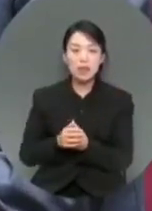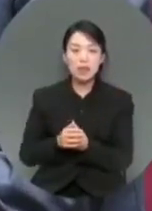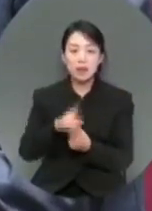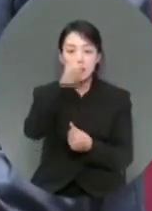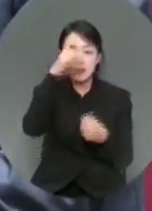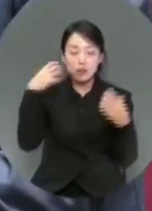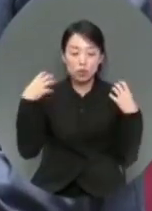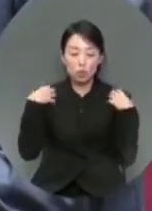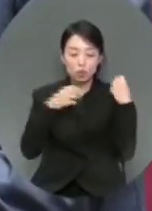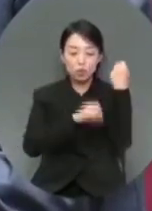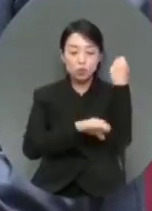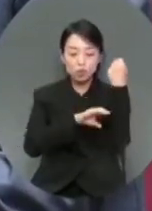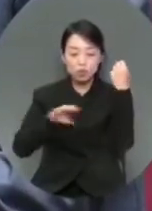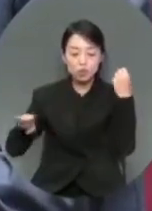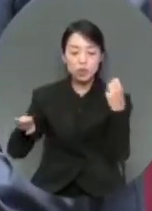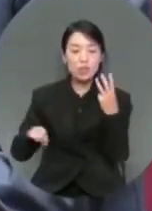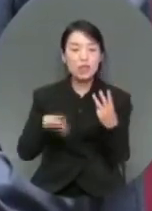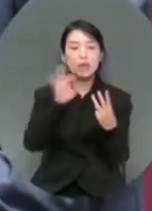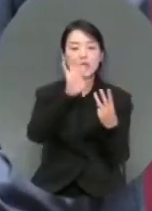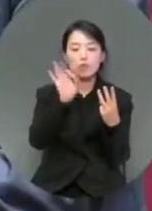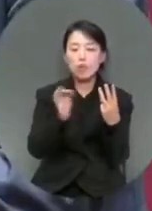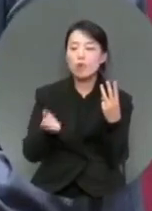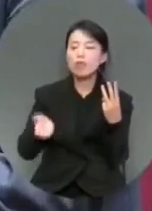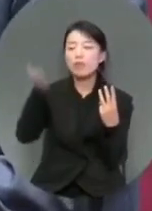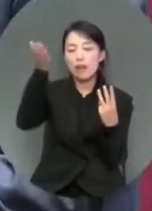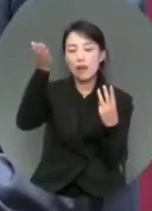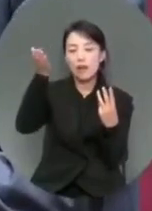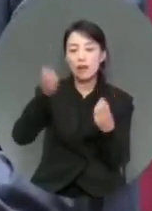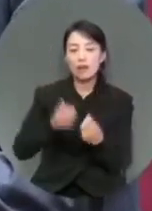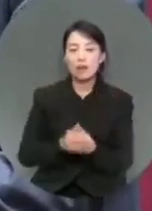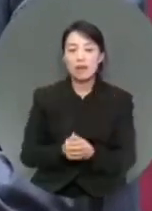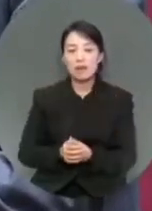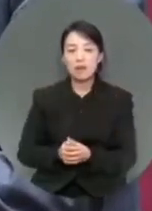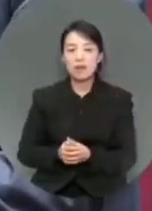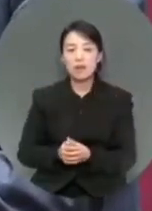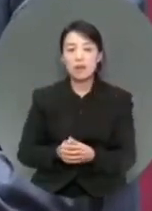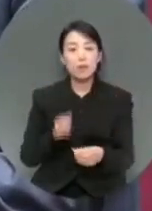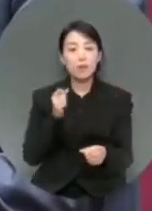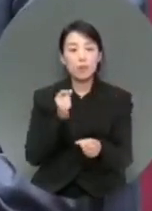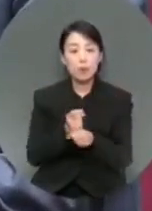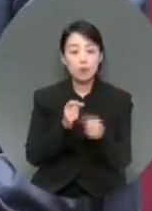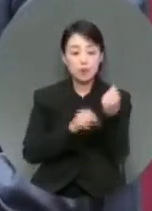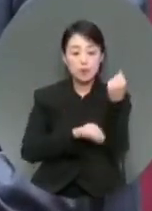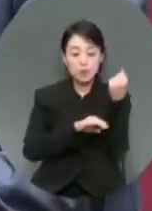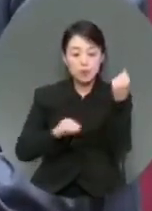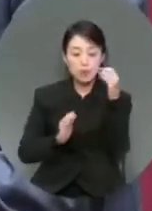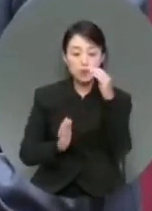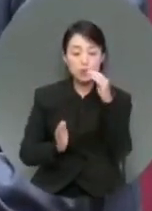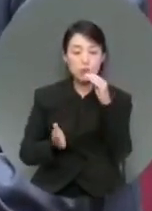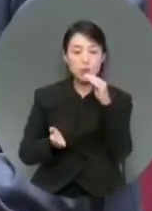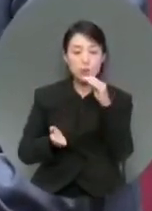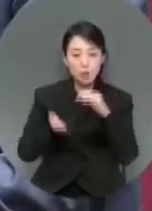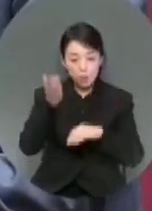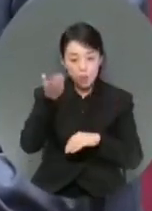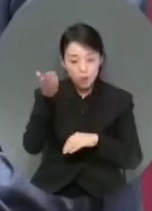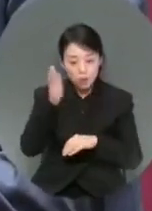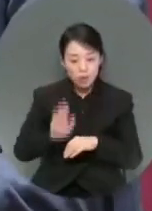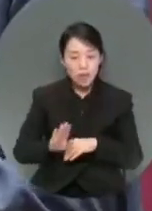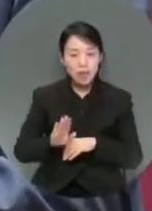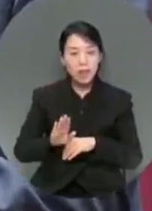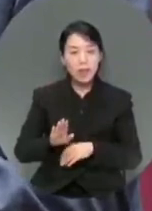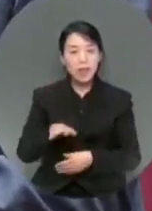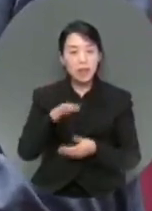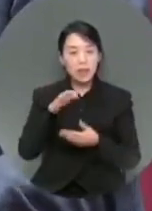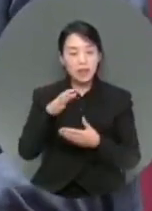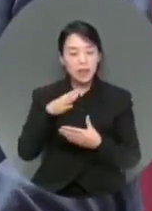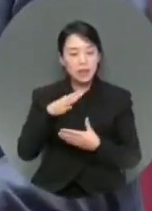하고 있는 3%를 넘어서는데 예. 그러니까 정부 자체가 벌써 그 기준을 넘어섰는데 그럼에도 불구하고 이 재정 유치를 계속 해야 된다고